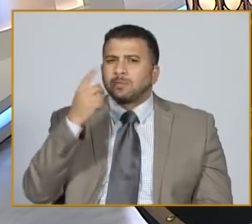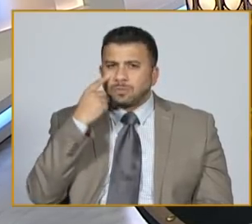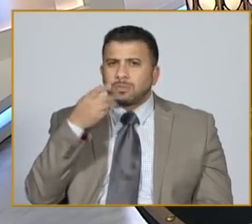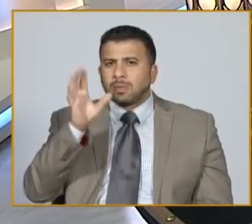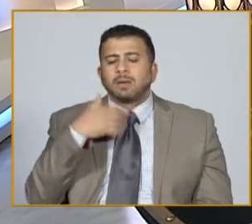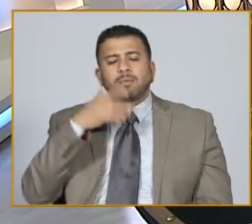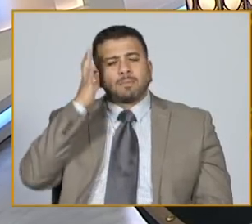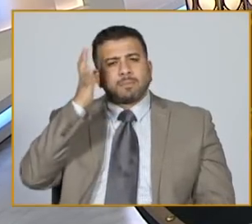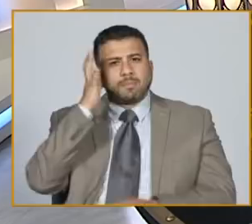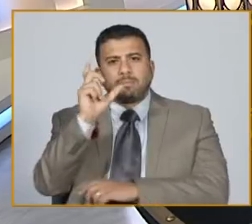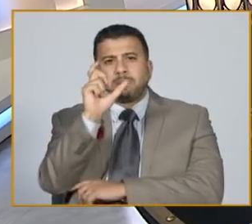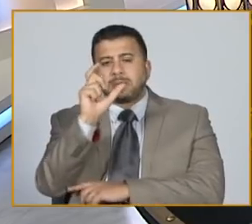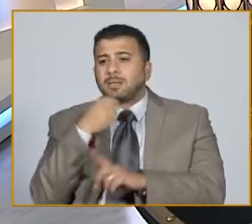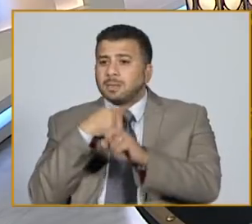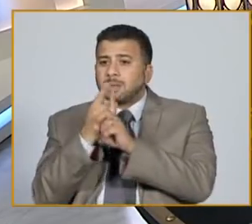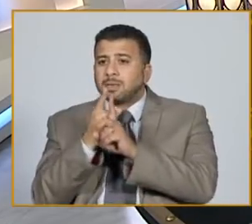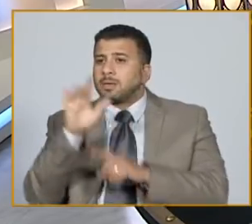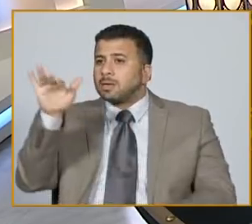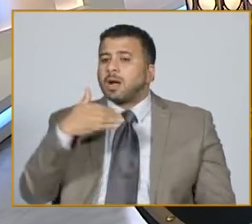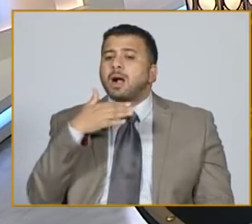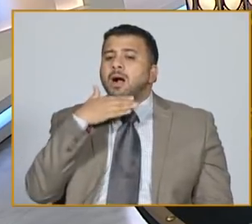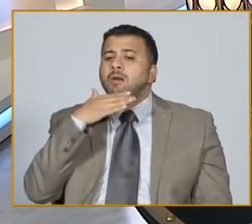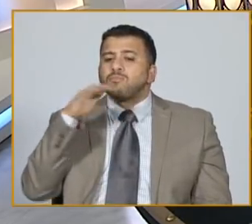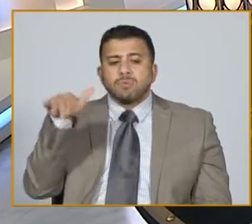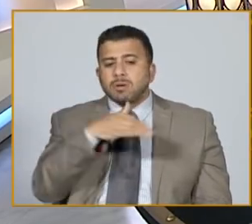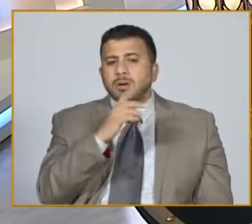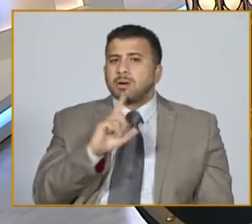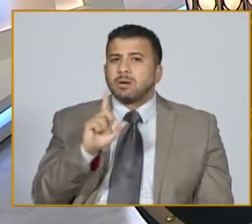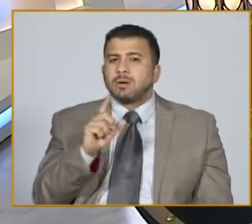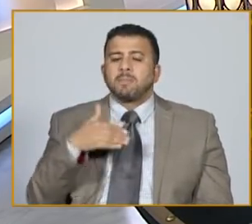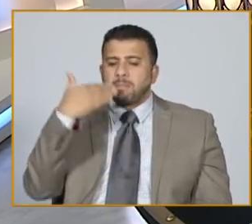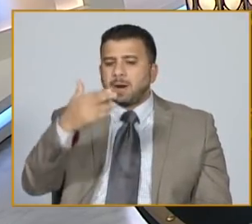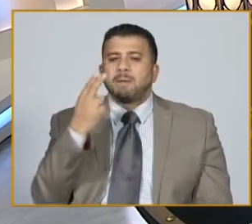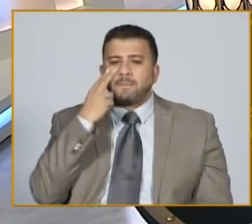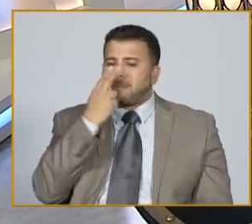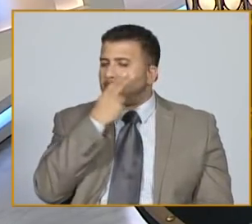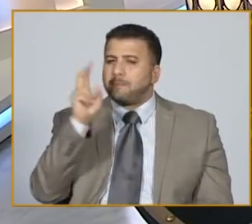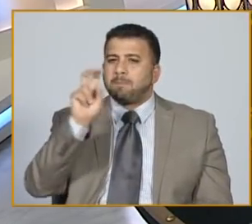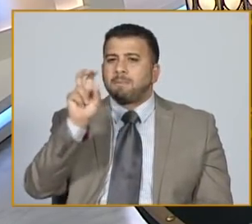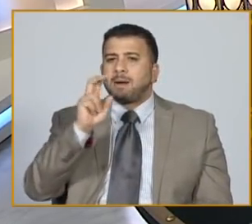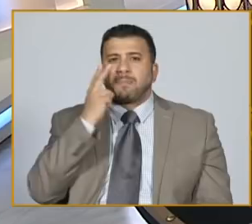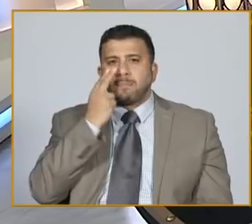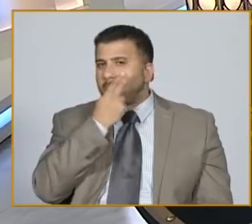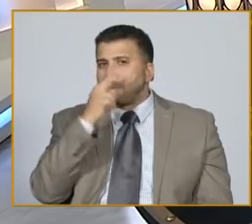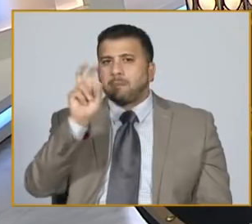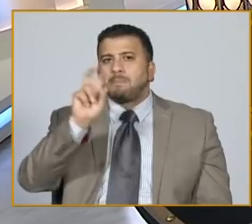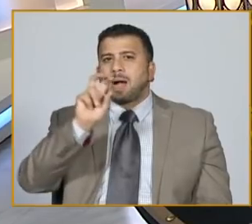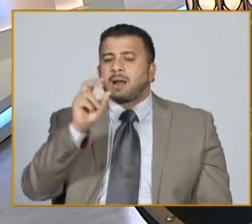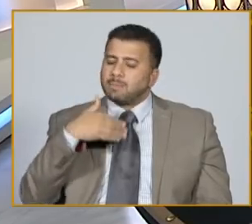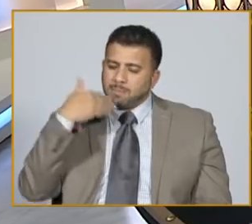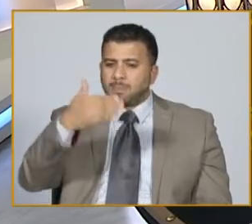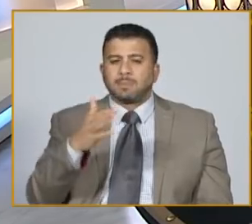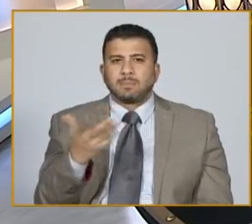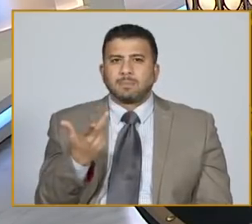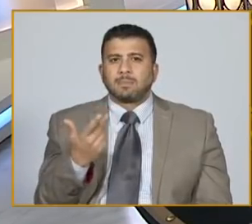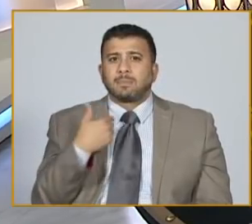في المسجد. قلت له عمي ليش ما تجي عند الوالد الحين؟ قال لا بيجي بعد المقر. أها. قلت له ليش؟ شو السبب يعني؟ قال لي